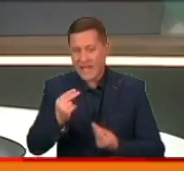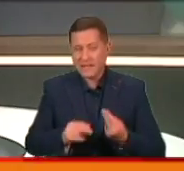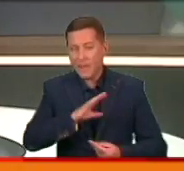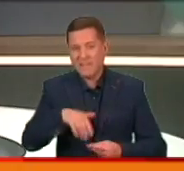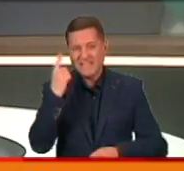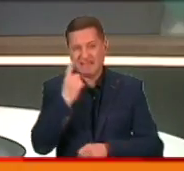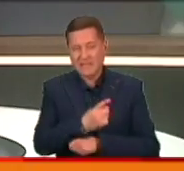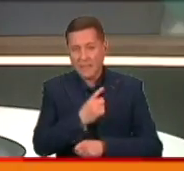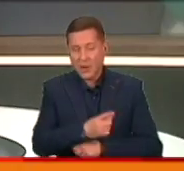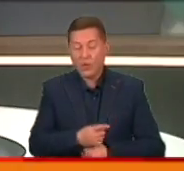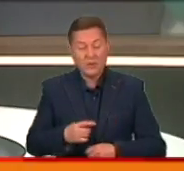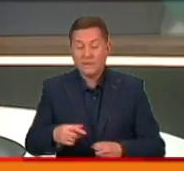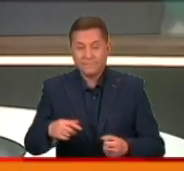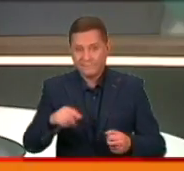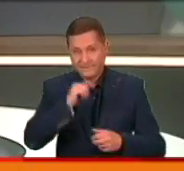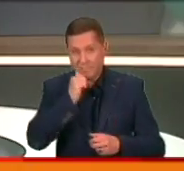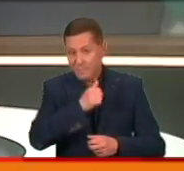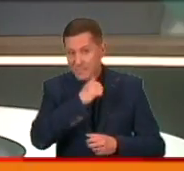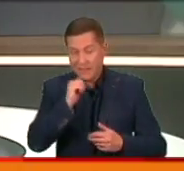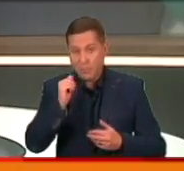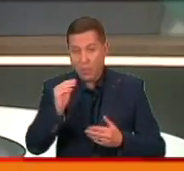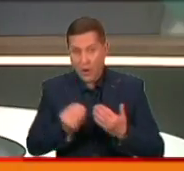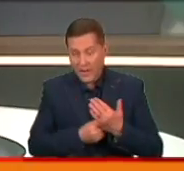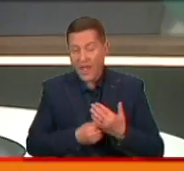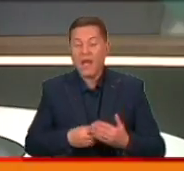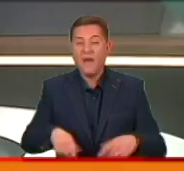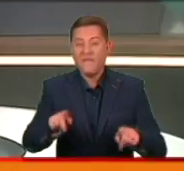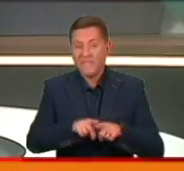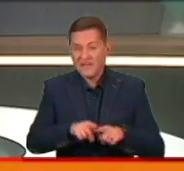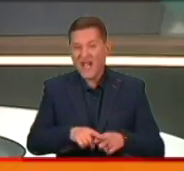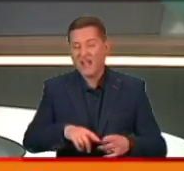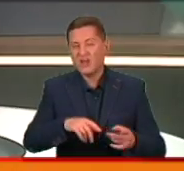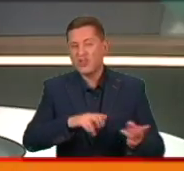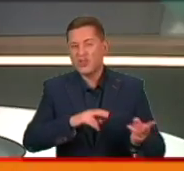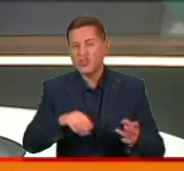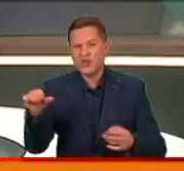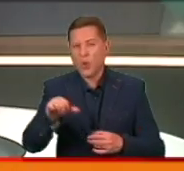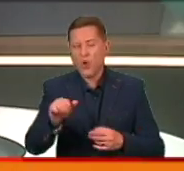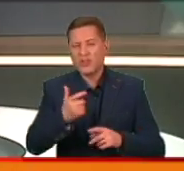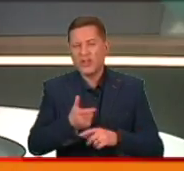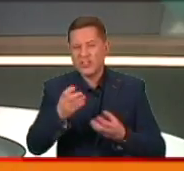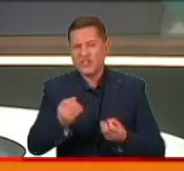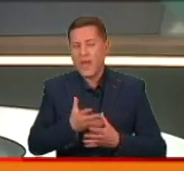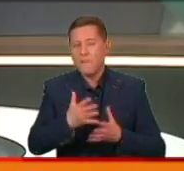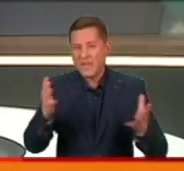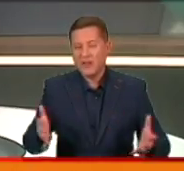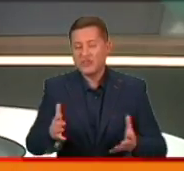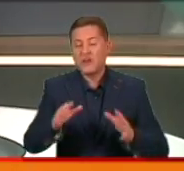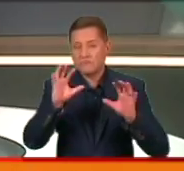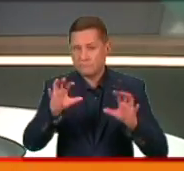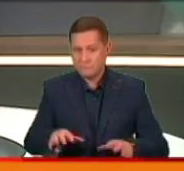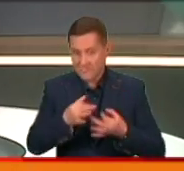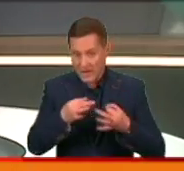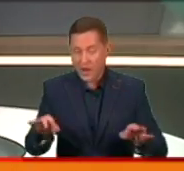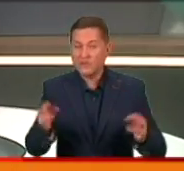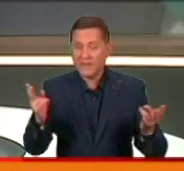гральний бізнес усе одно нікуди не зник, лише пішов у підпілля. Відтак, шкоди від нього ще більше. Пропонує його легалізувати, щоб був